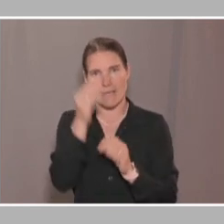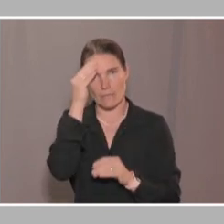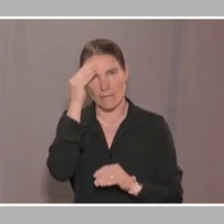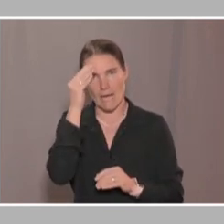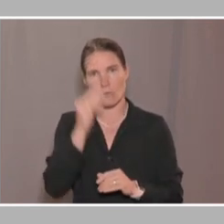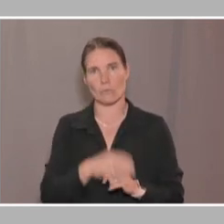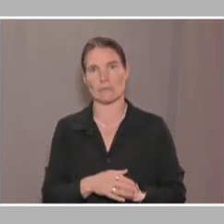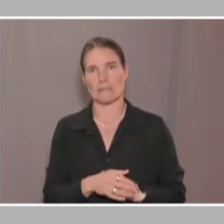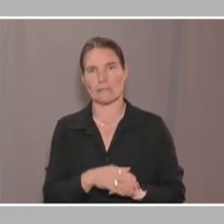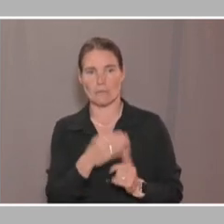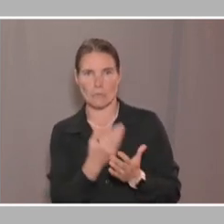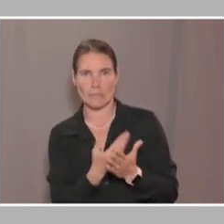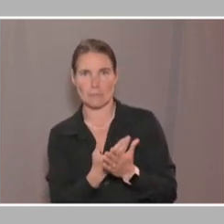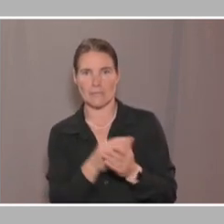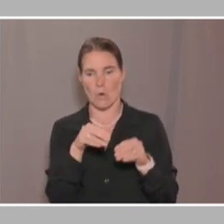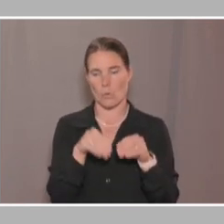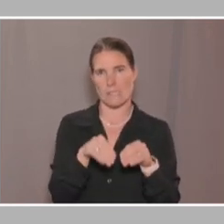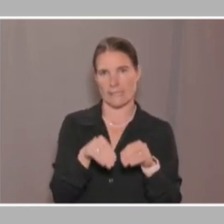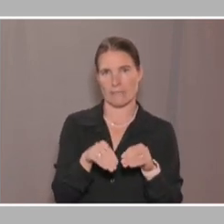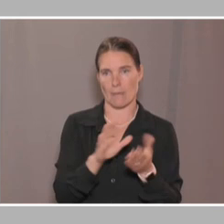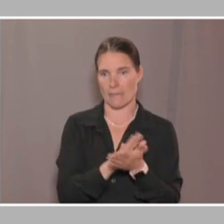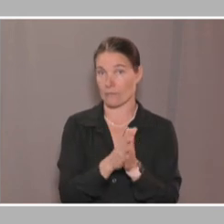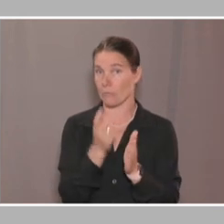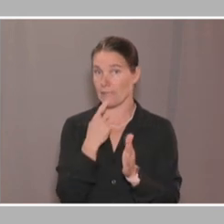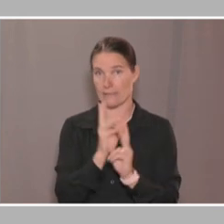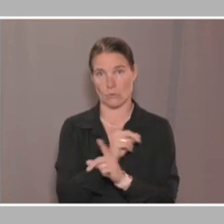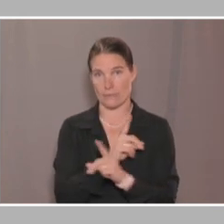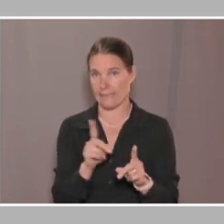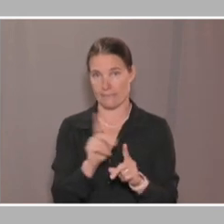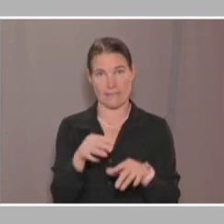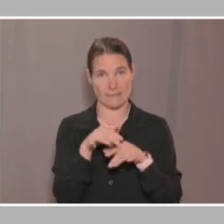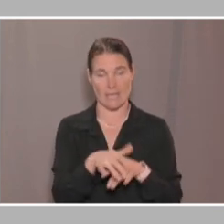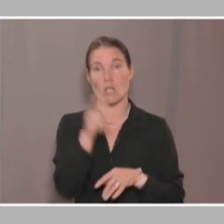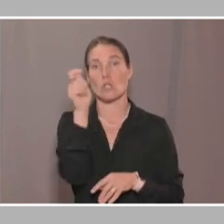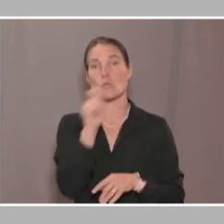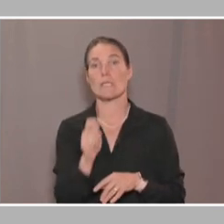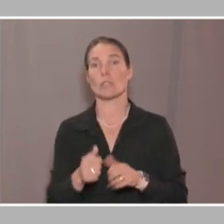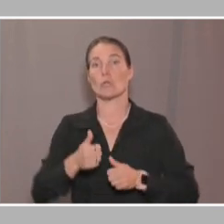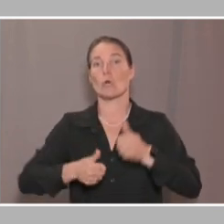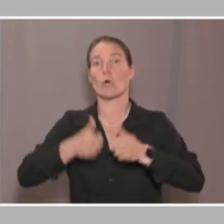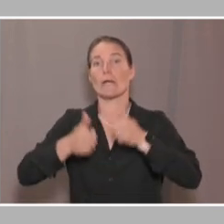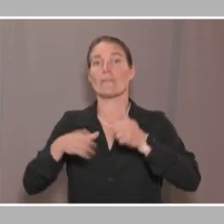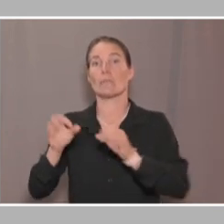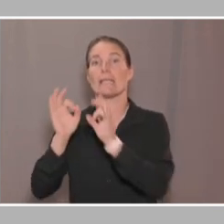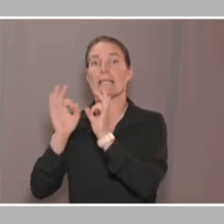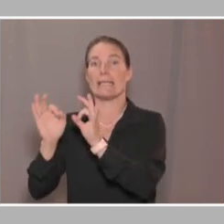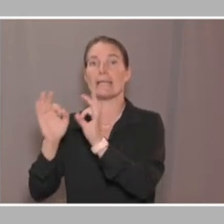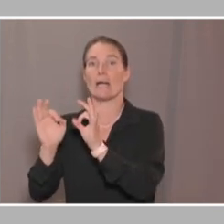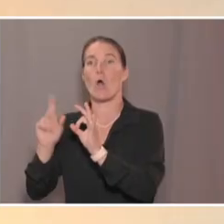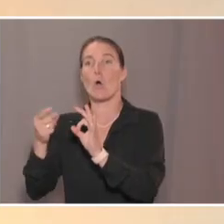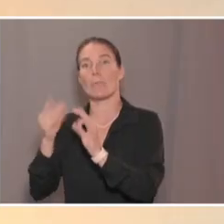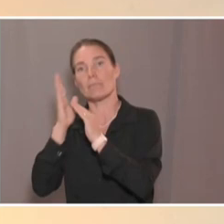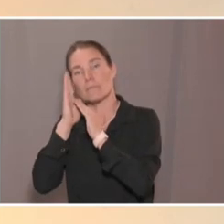Schulen meist weg, denn Unterricht fand kriegsbedingt noch nicht wieder regulär statt und Studierende konkurrierten mit Lehrkräften um rare